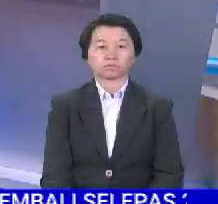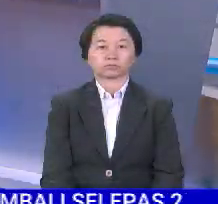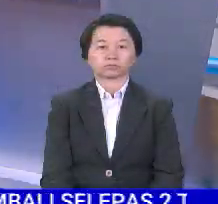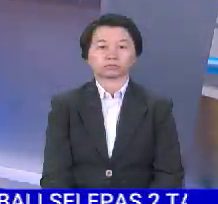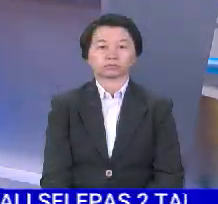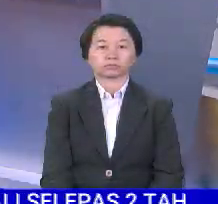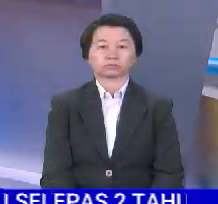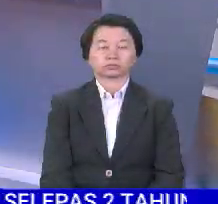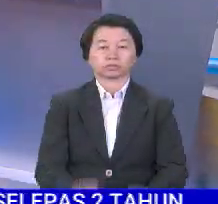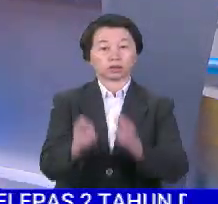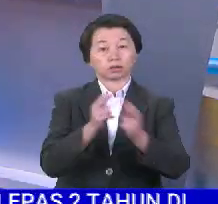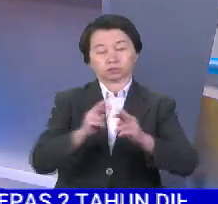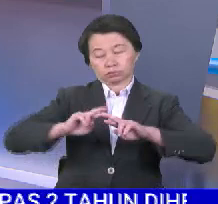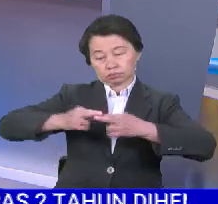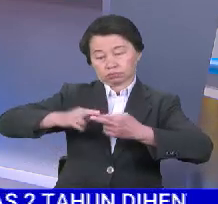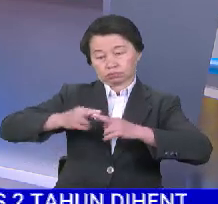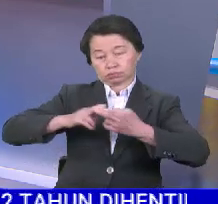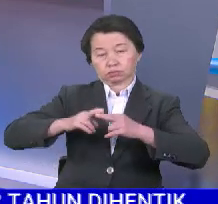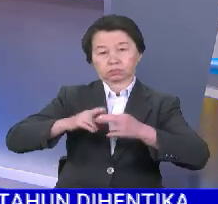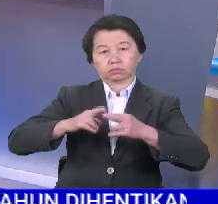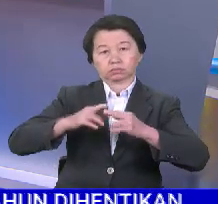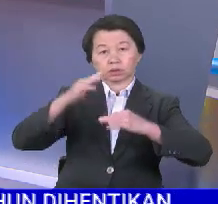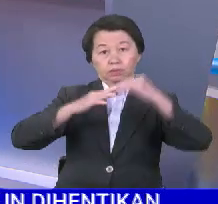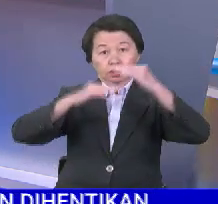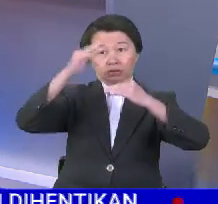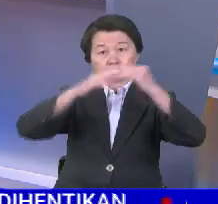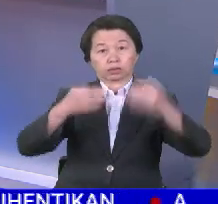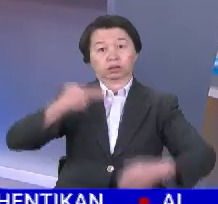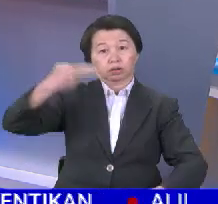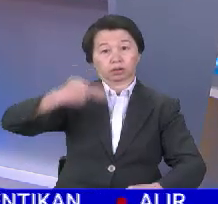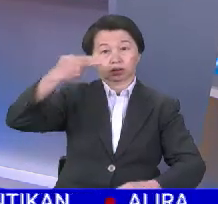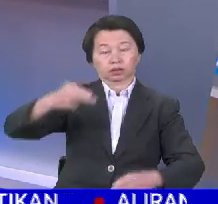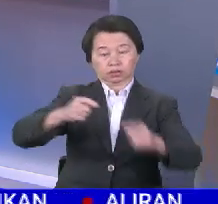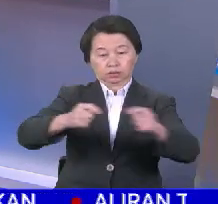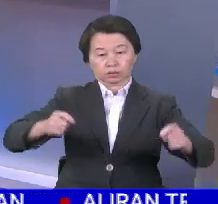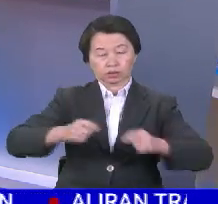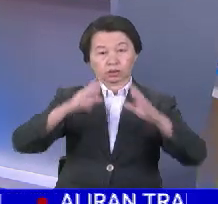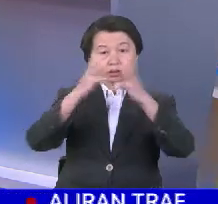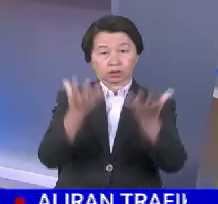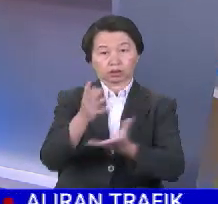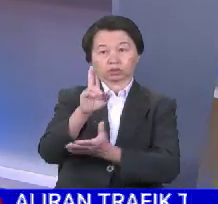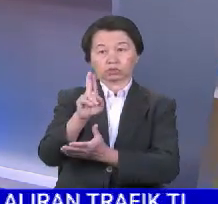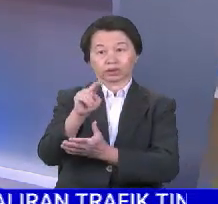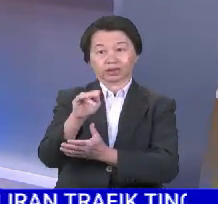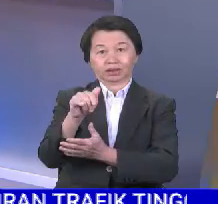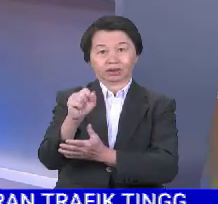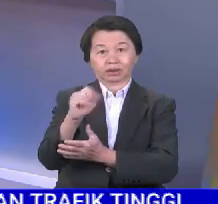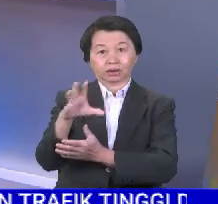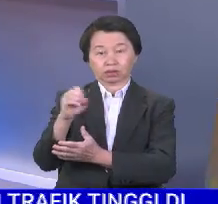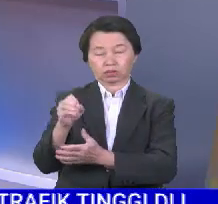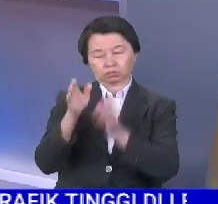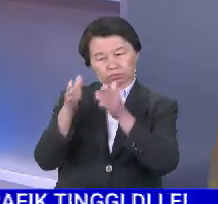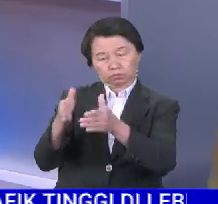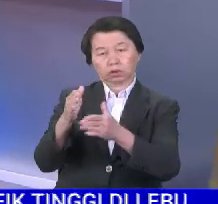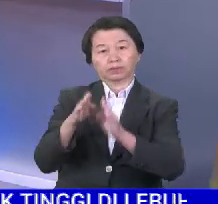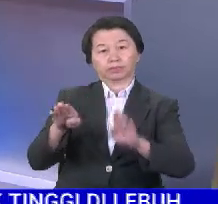bertemu kembali. Usaha membaik pulih dan menyelenggara bangunan bersejarah di tapak warisan dunia UNESCO antara tumpuan